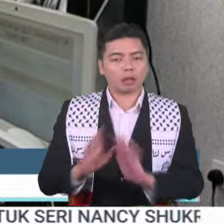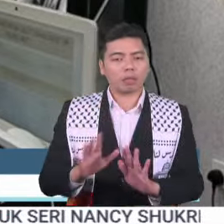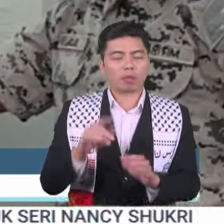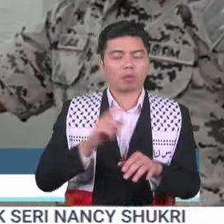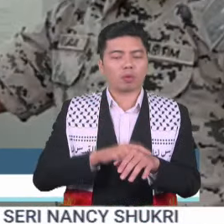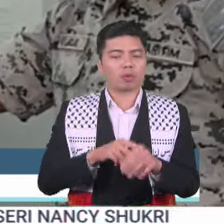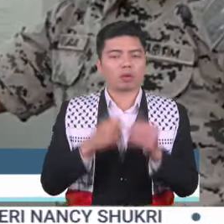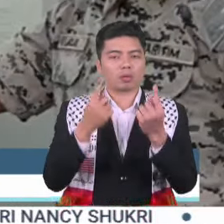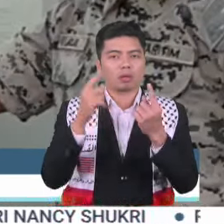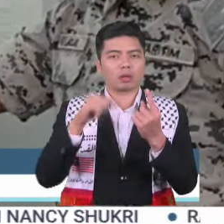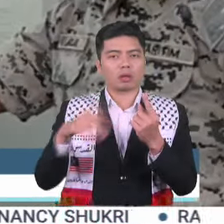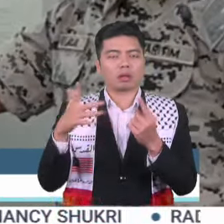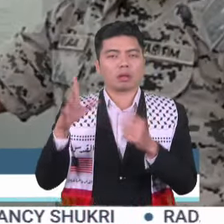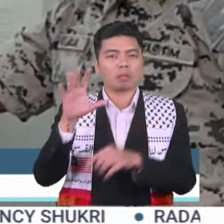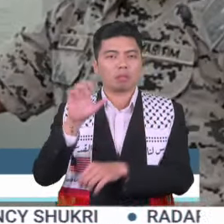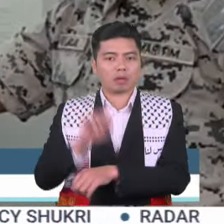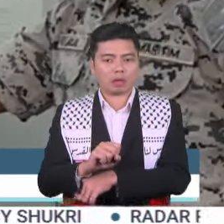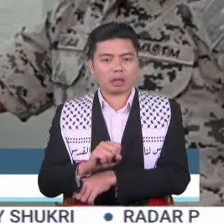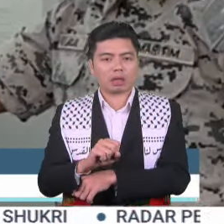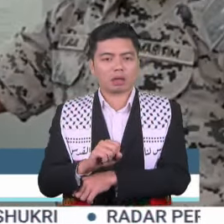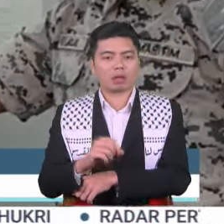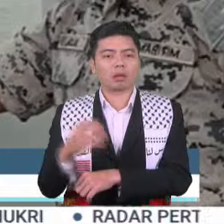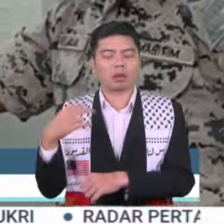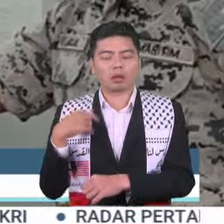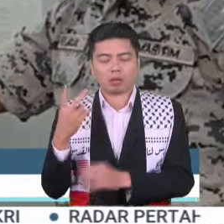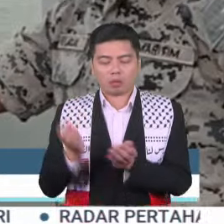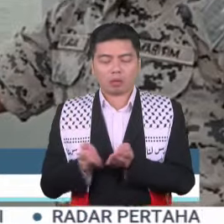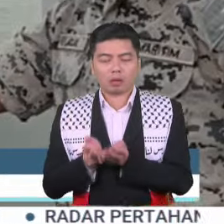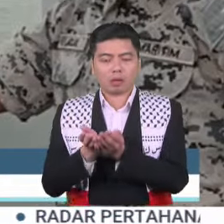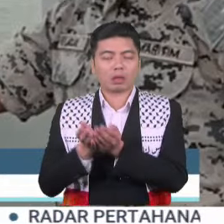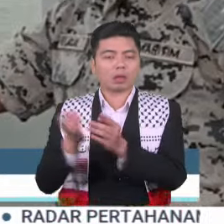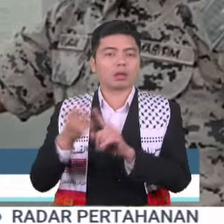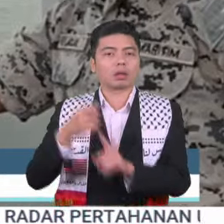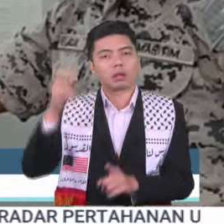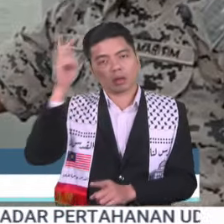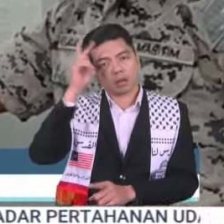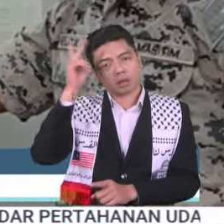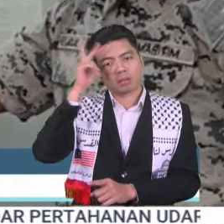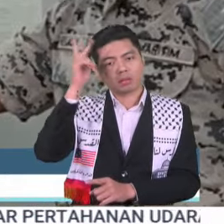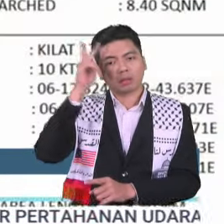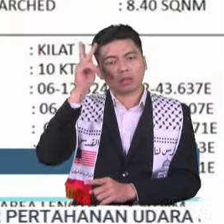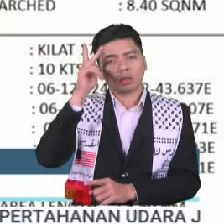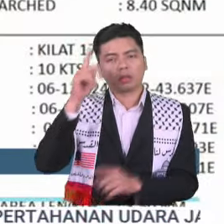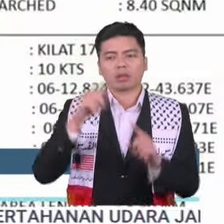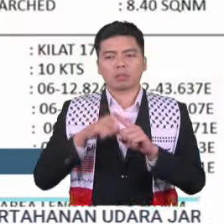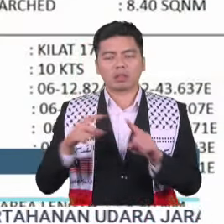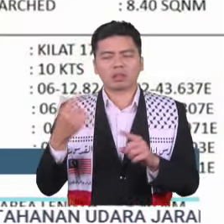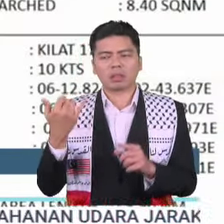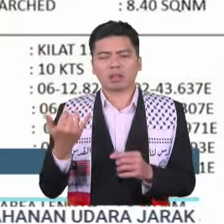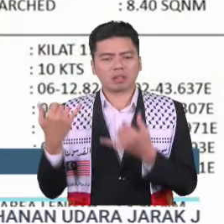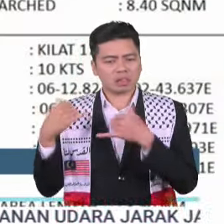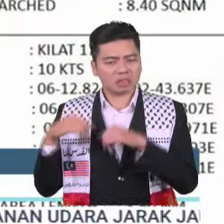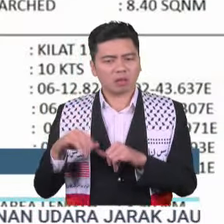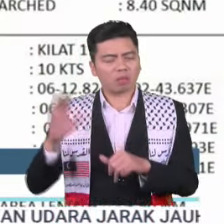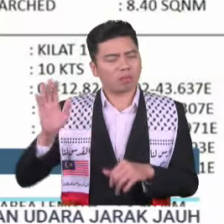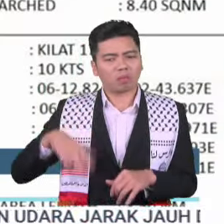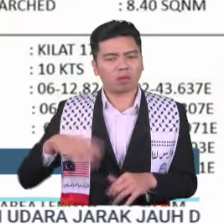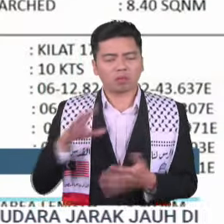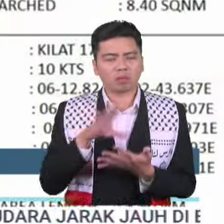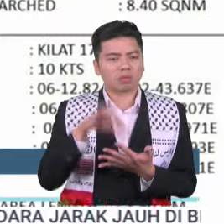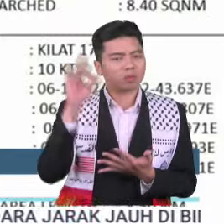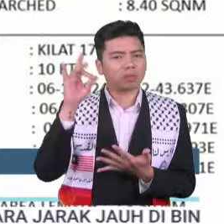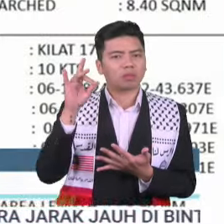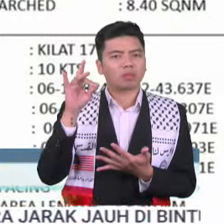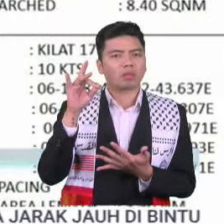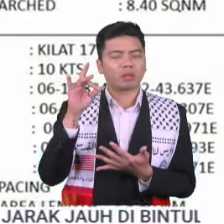1115 malam dengan menggerakkan dua aset maritim Kelantan B sehingga kini masih tidak menemui sebarang petanda